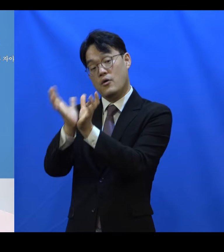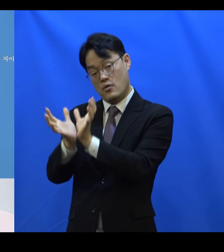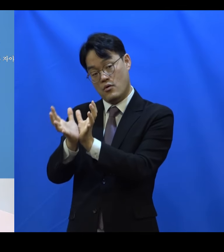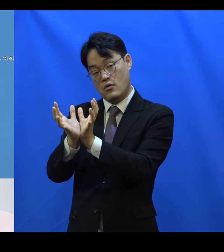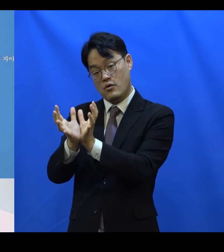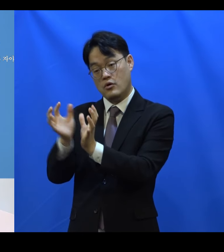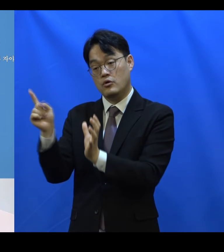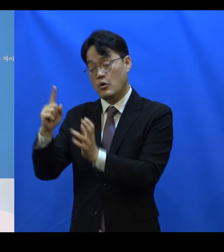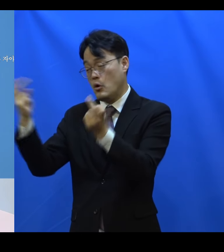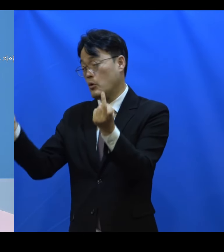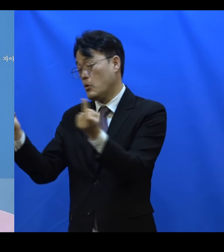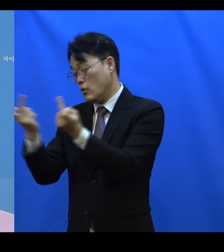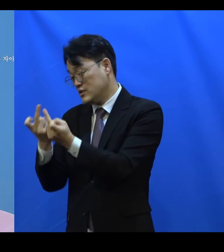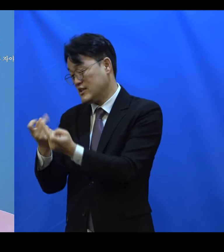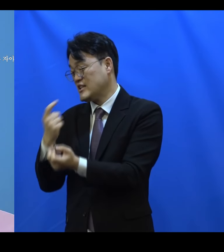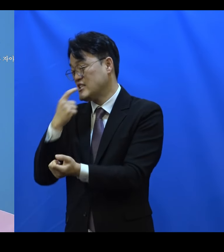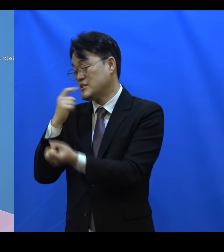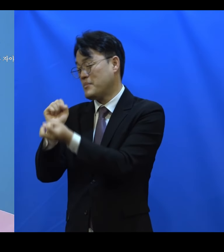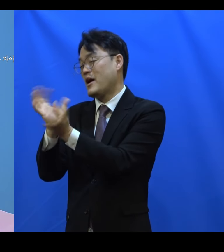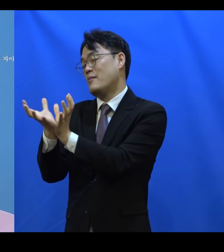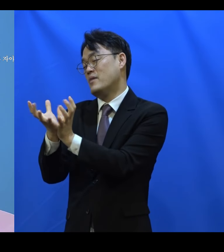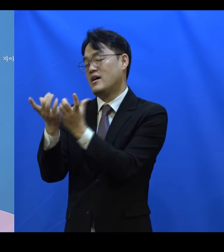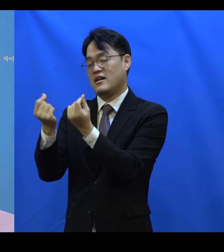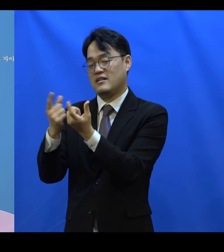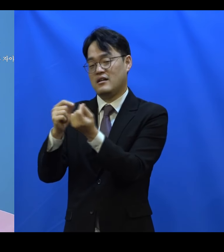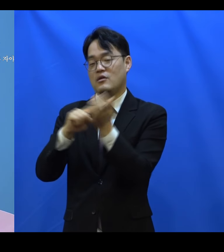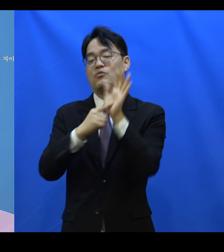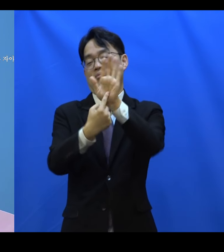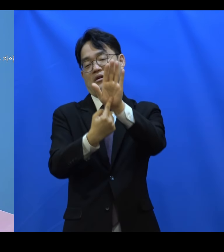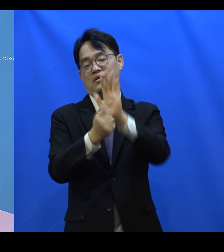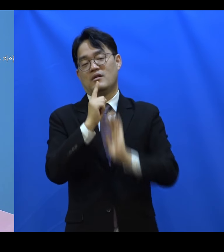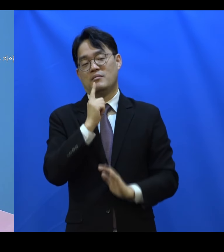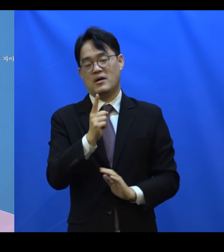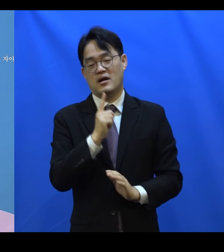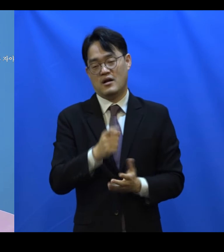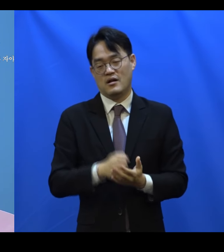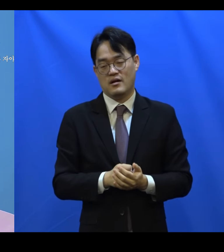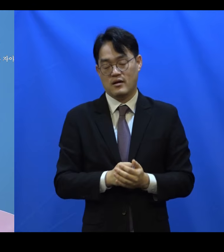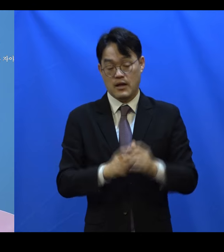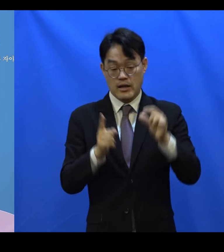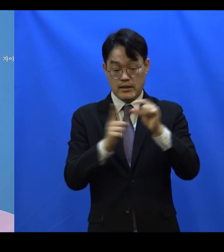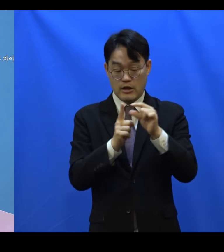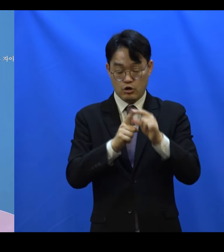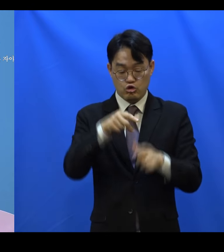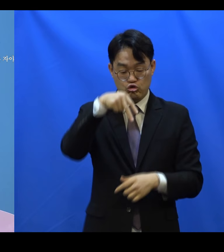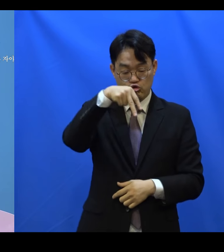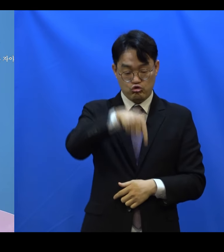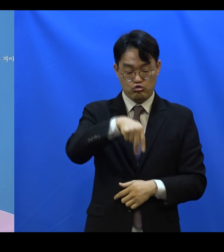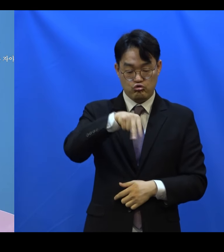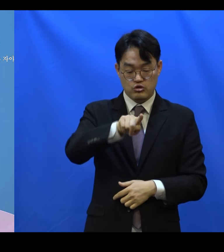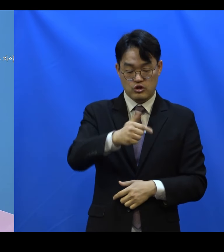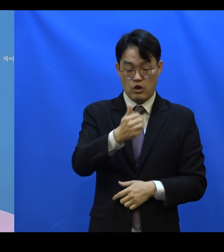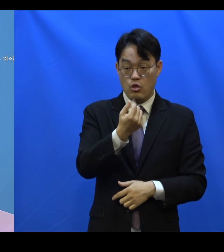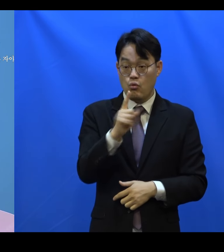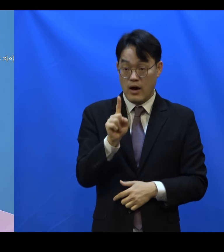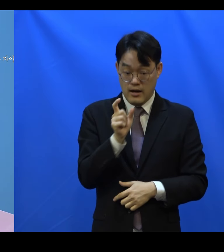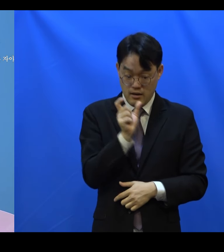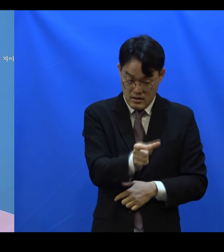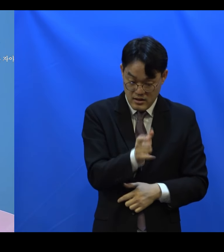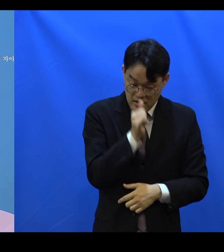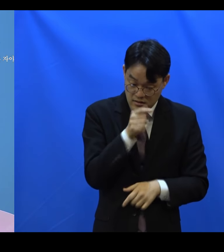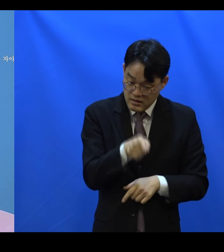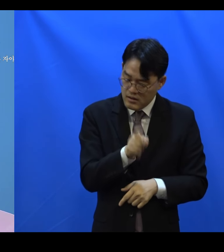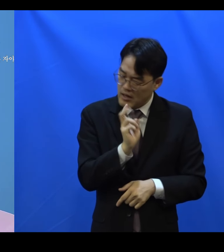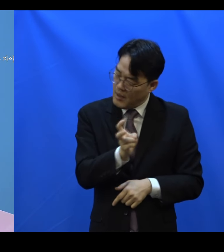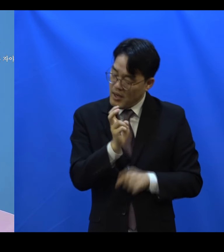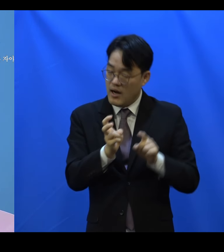수수나는 장미를 일컬었습니다. 장미. 이 장미는 꽃 중에 꽃이죠.